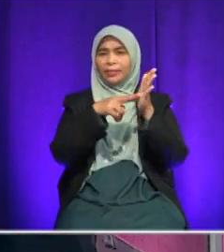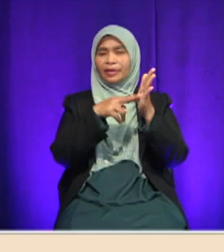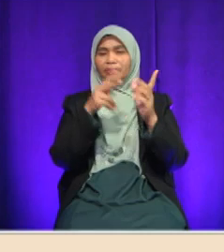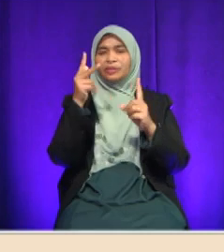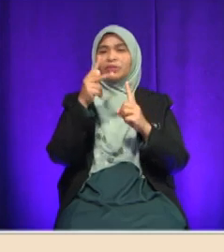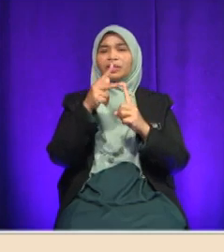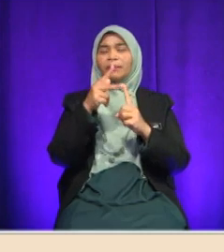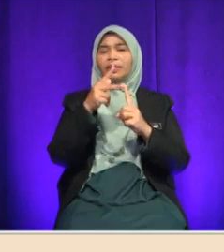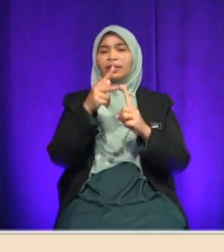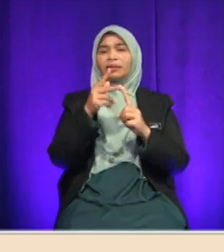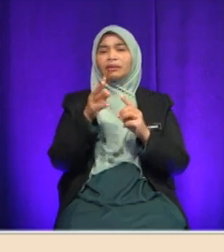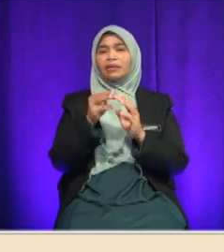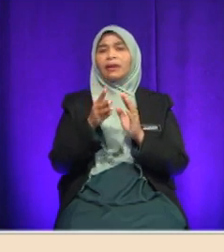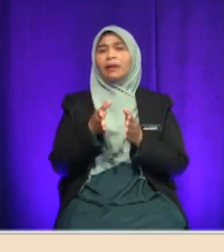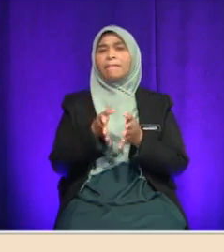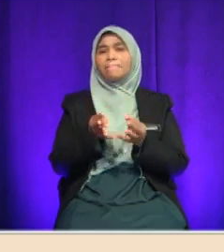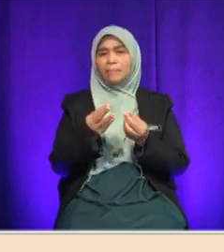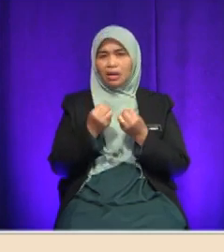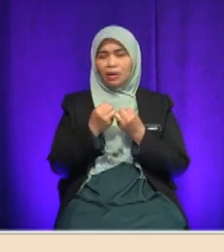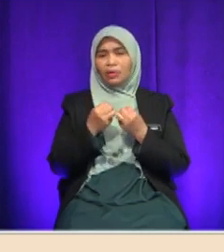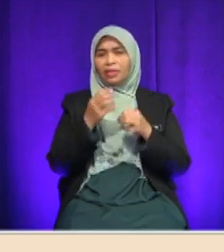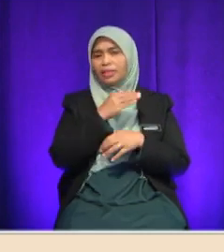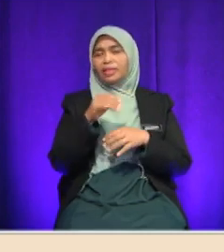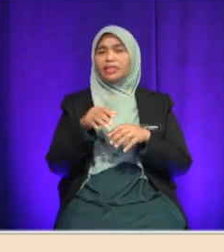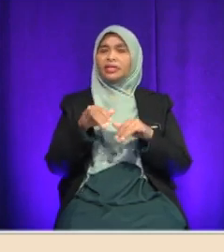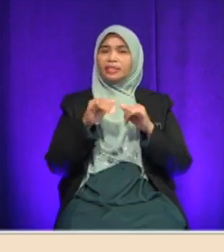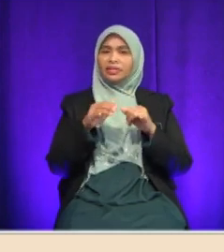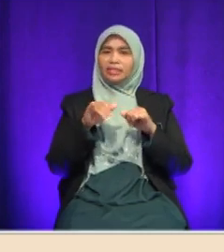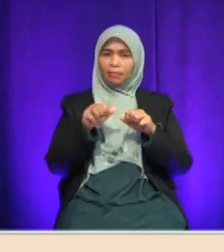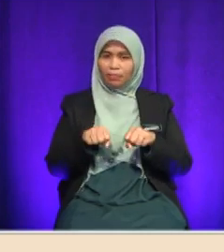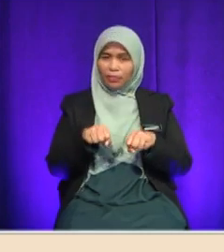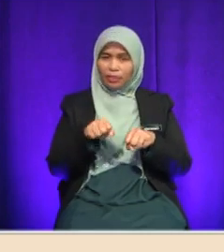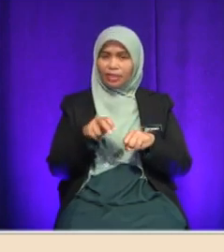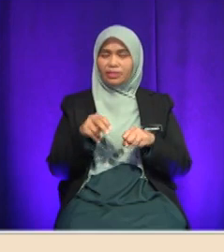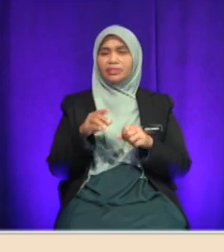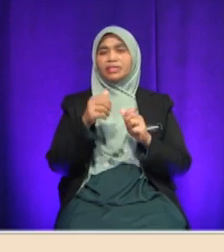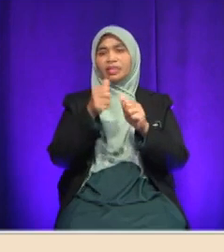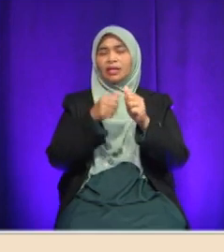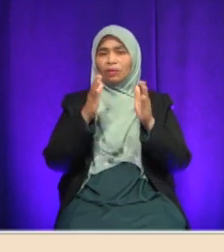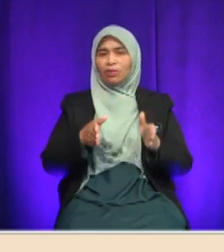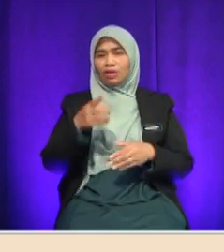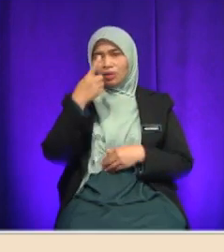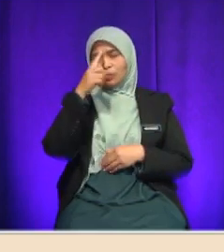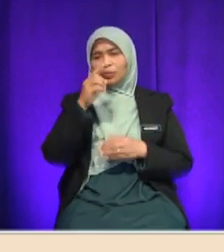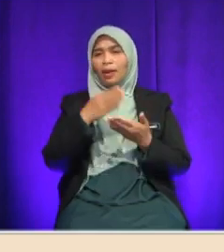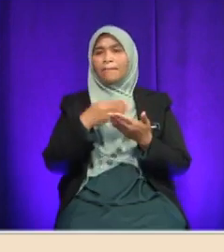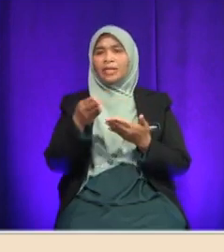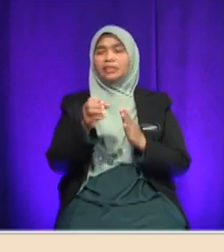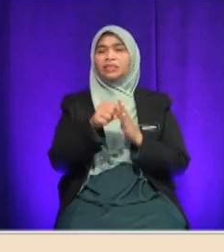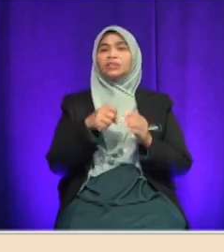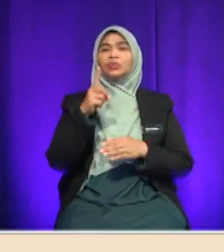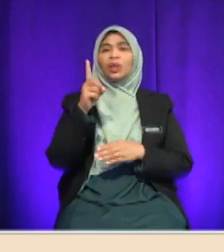keinginan dan kemampuan seseorang individu untuk membeli sesuatu